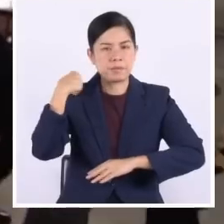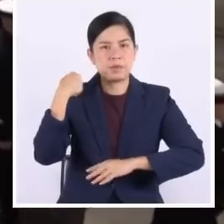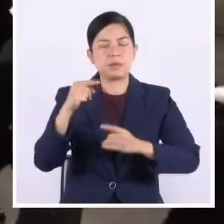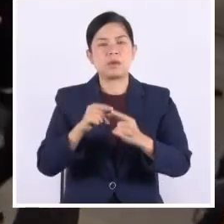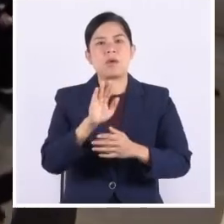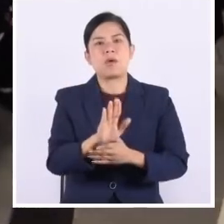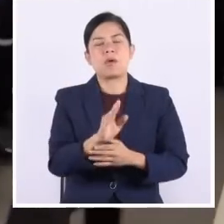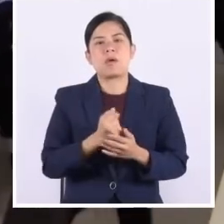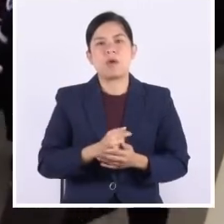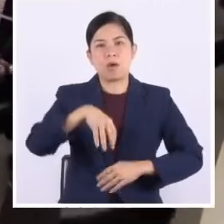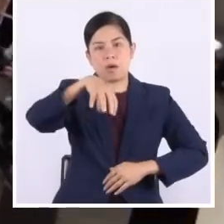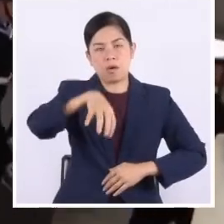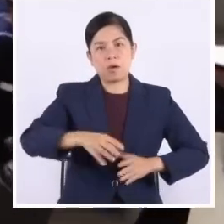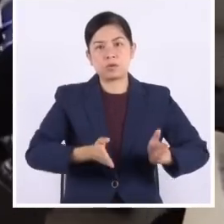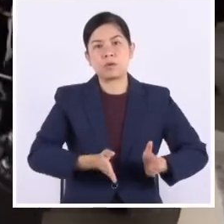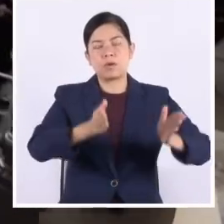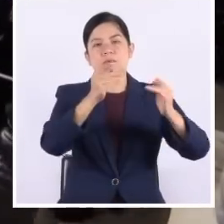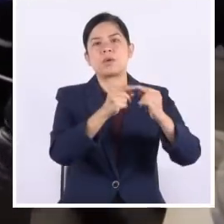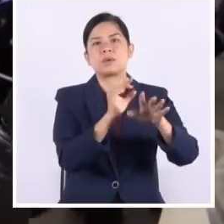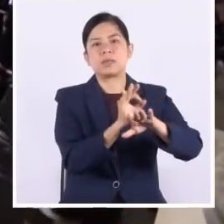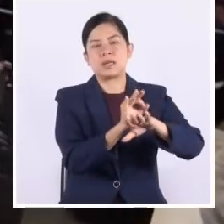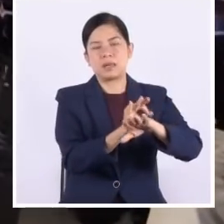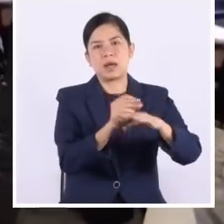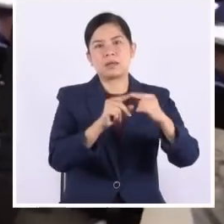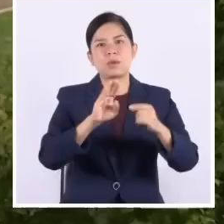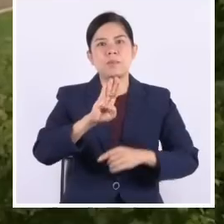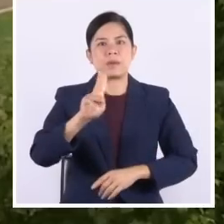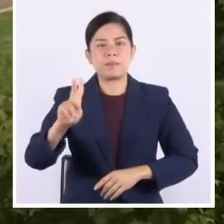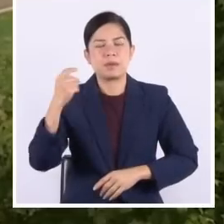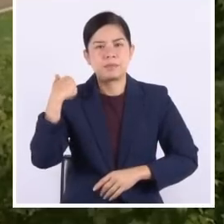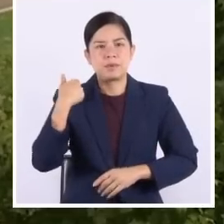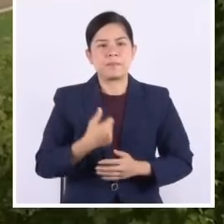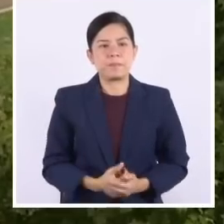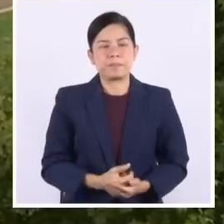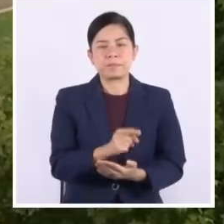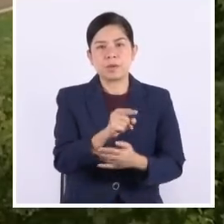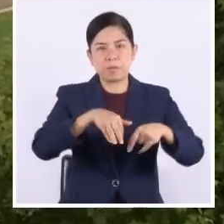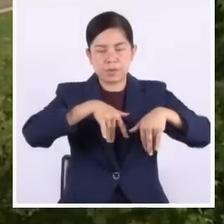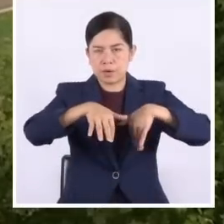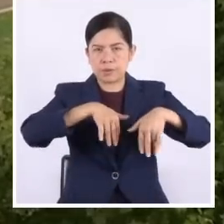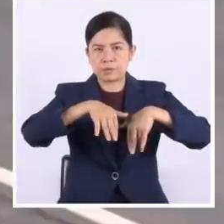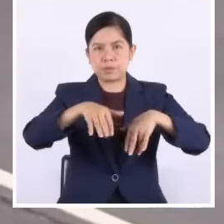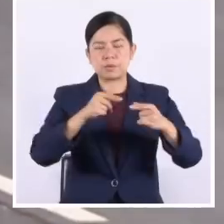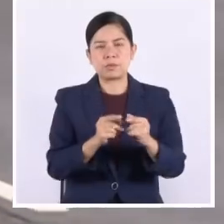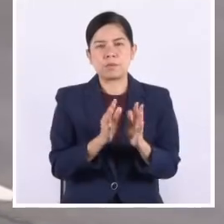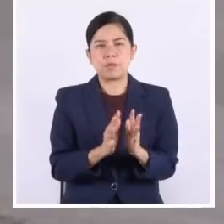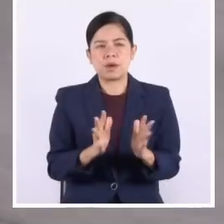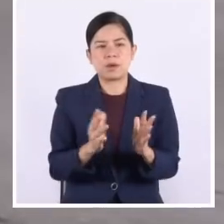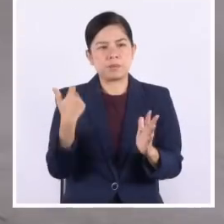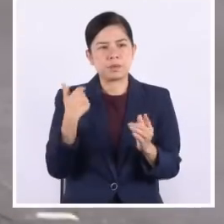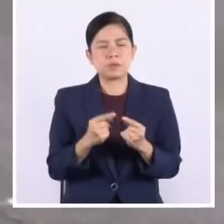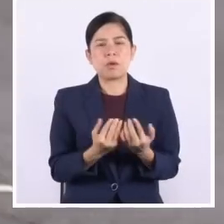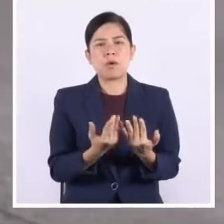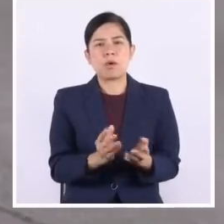หอนาฬิกาบิ๊กเบนก็ลั่นราคาโดยตลอดเส้นทางประชาชนจำนวนมากมาเฝ้ารอรับขบวนพระบรมศพและก็ตาม